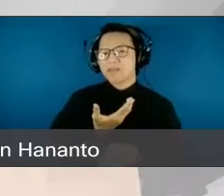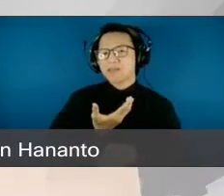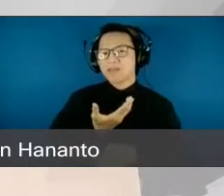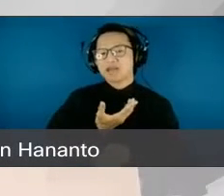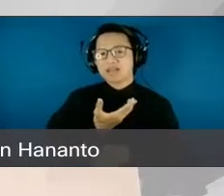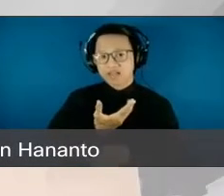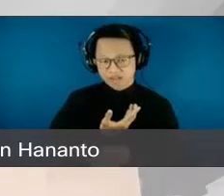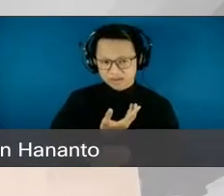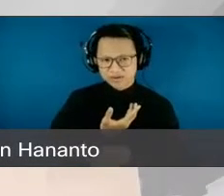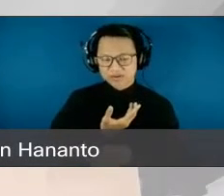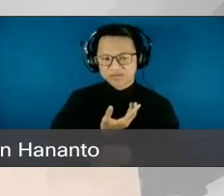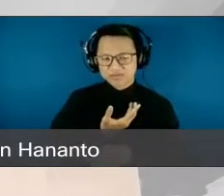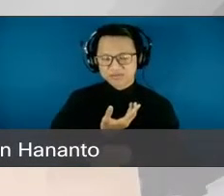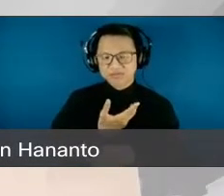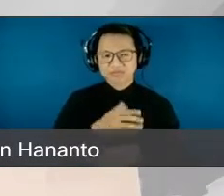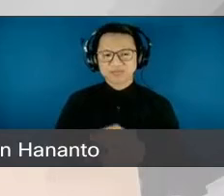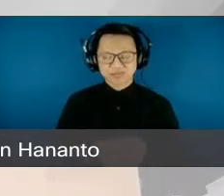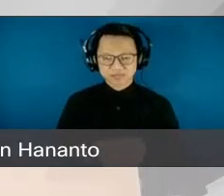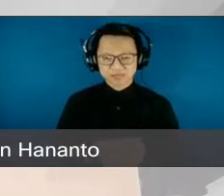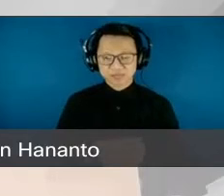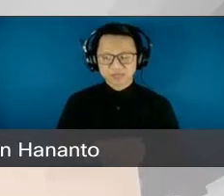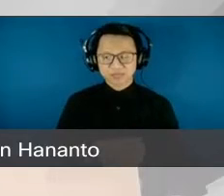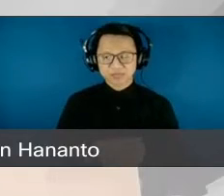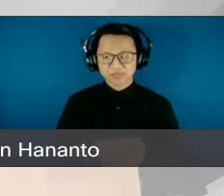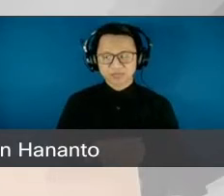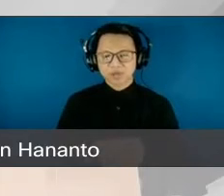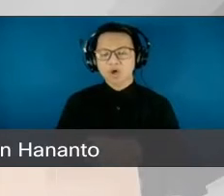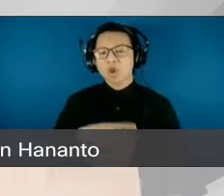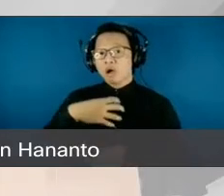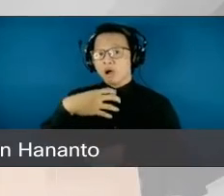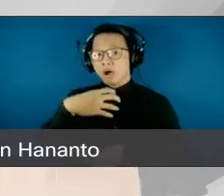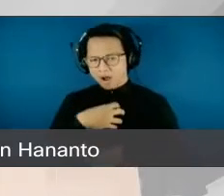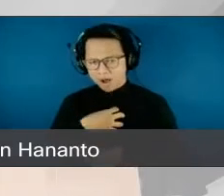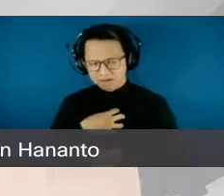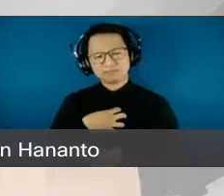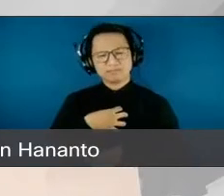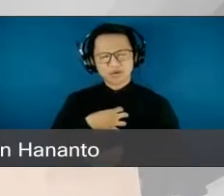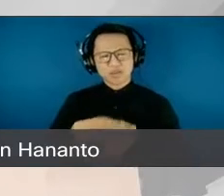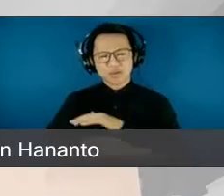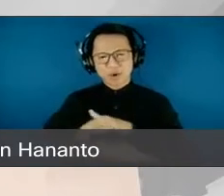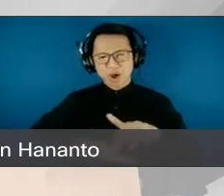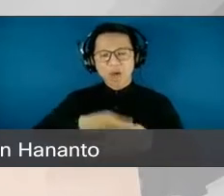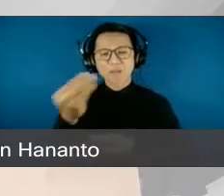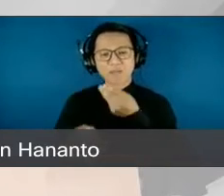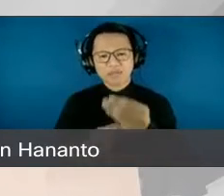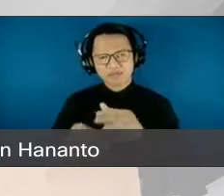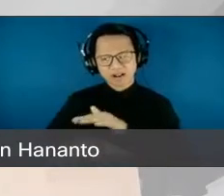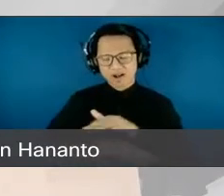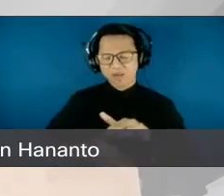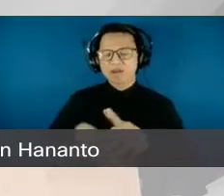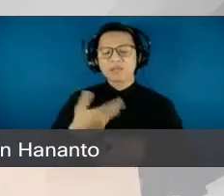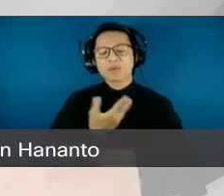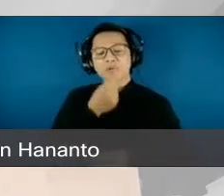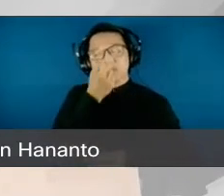menempatkan human rights di sebagai fundamental aspek dalam bisnis kita dan kita ingin memperlakukan semua individu